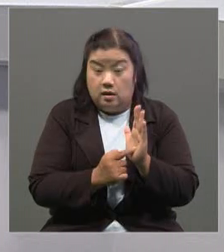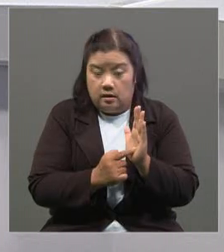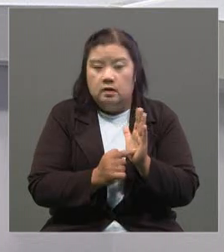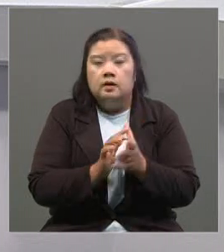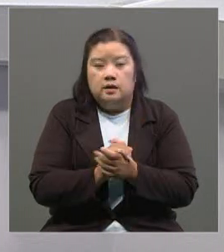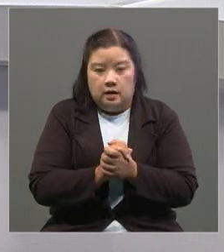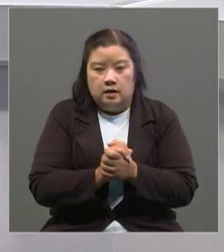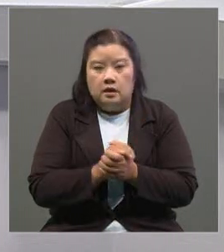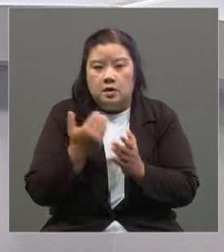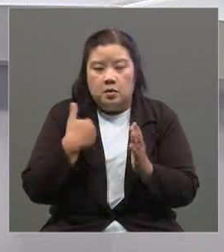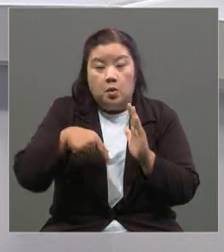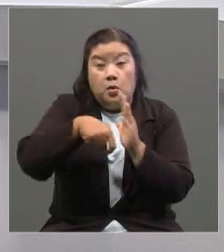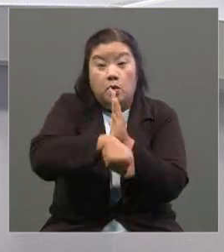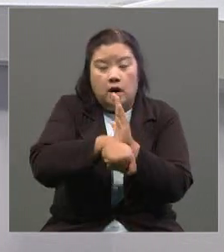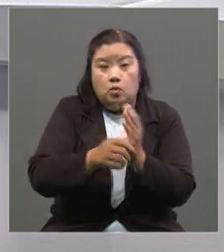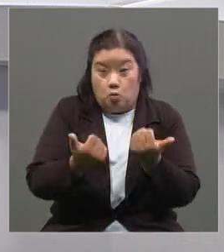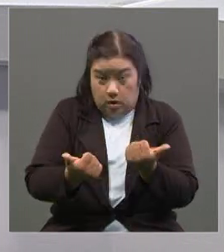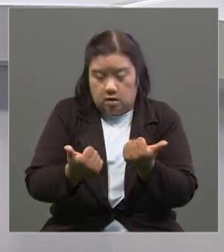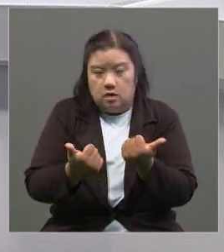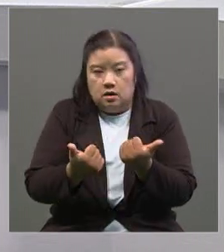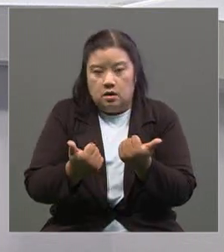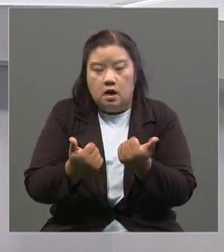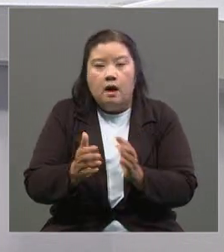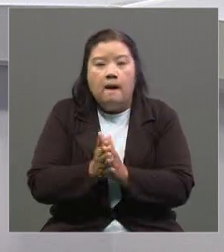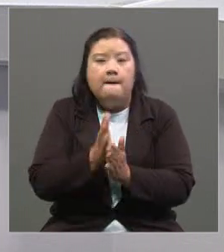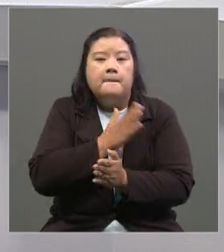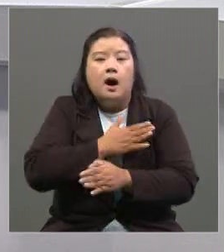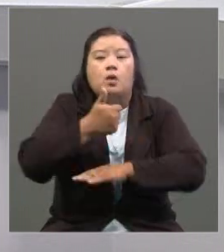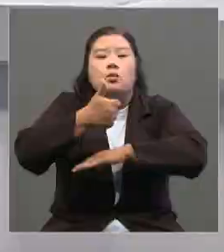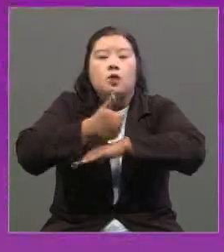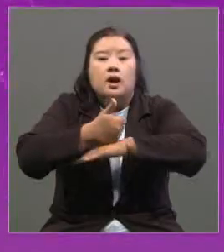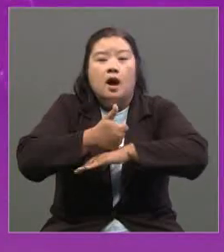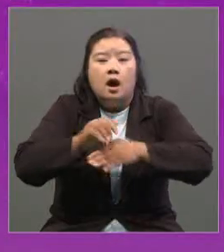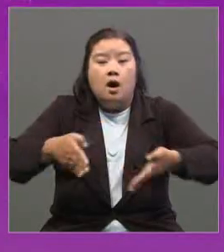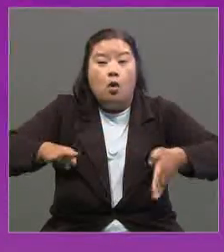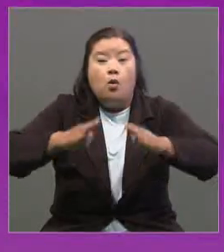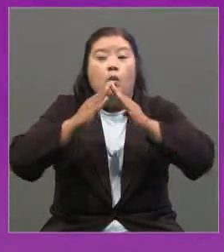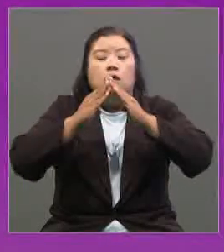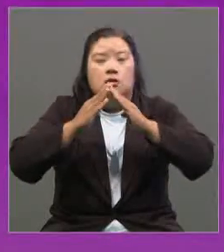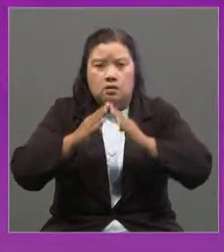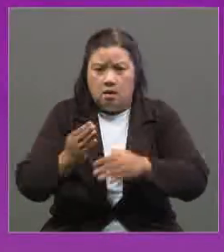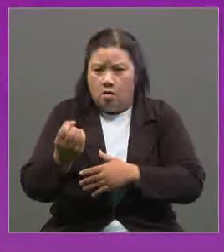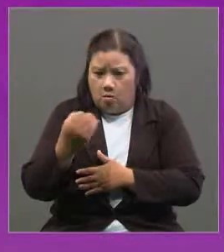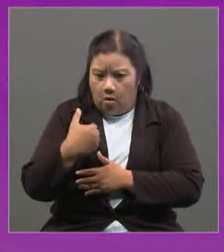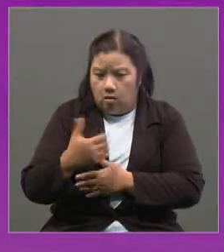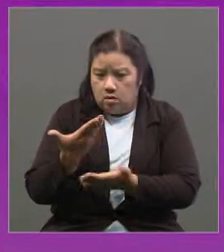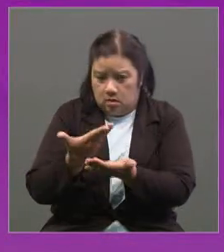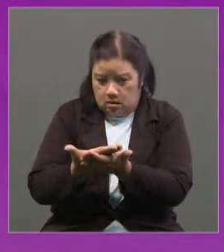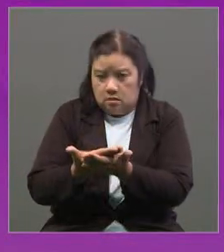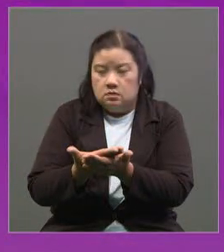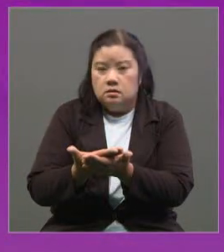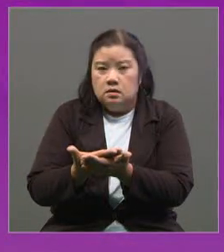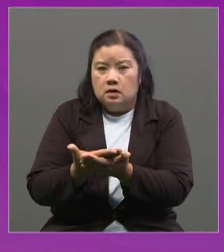วันนี้ชาวบ้านเขามารวมตัวกันประท้วงเจ้าอาวาสครับเป็นเจ้าอาวาสวัดแห่งหนึ่งในอำเภอขามทะเลสอเขาบอกว่าเจ้าอาวาสเนี่ยเก็บค่าเช่า